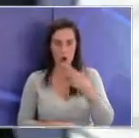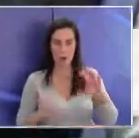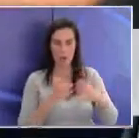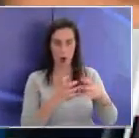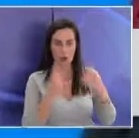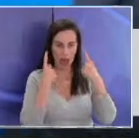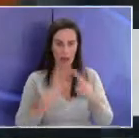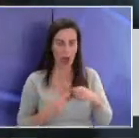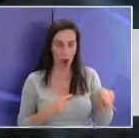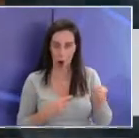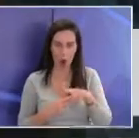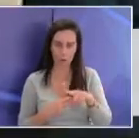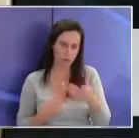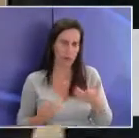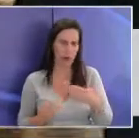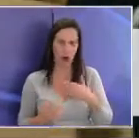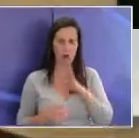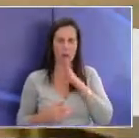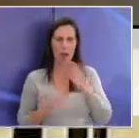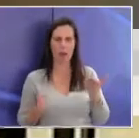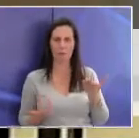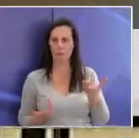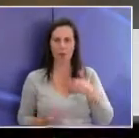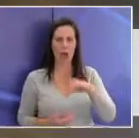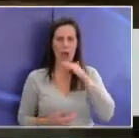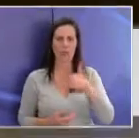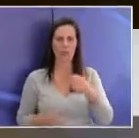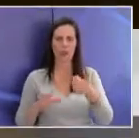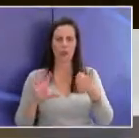המפלגות החרדיות, אז אני נמצא בשוקת שבורה. כלומר, לא יספיקו